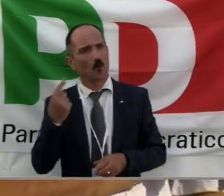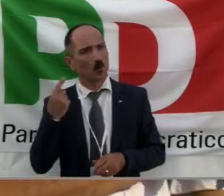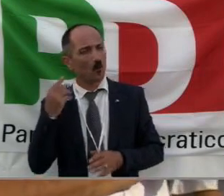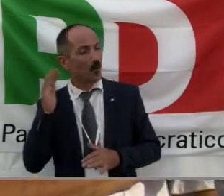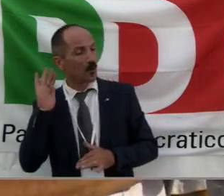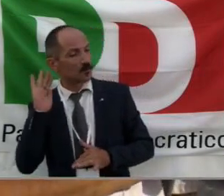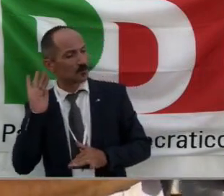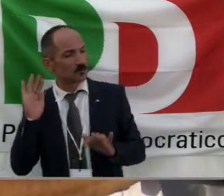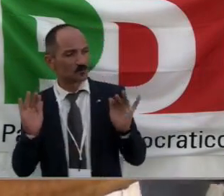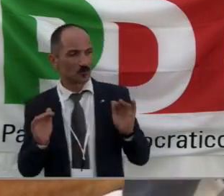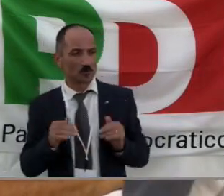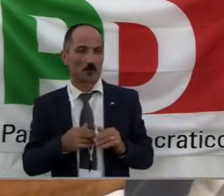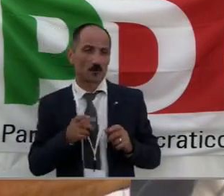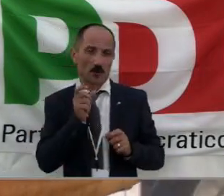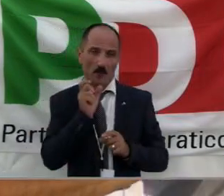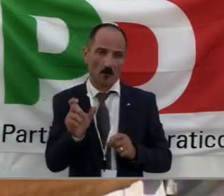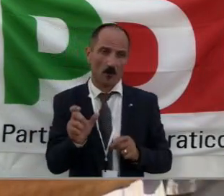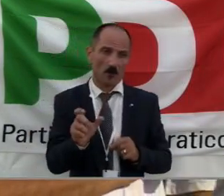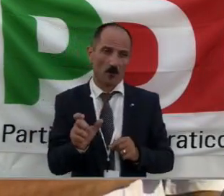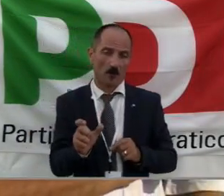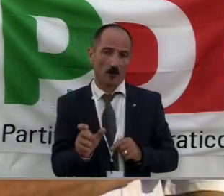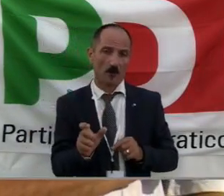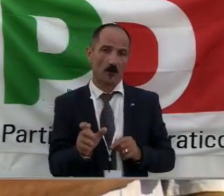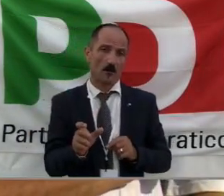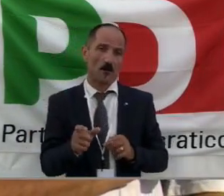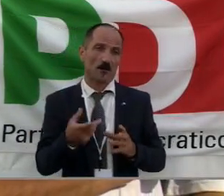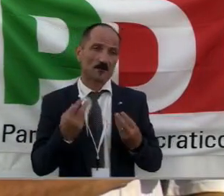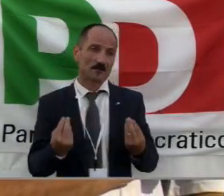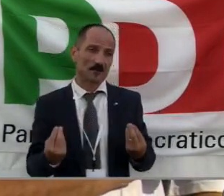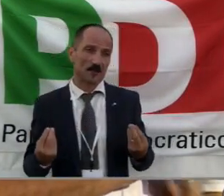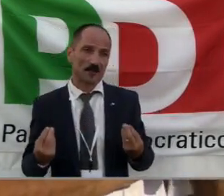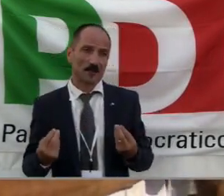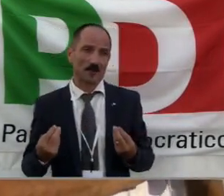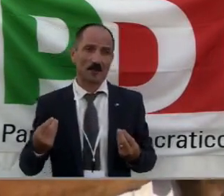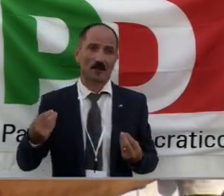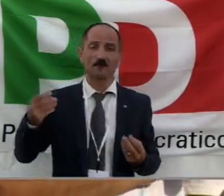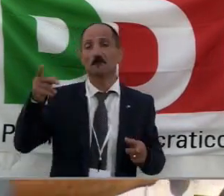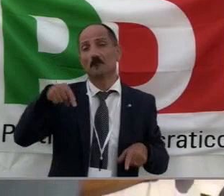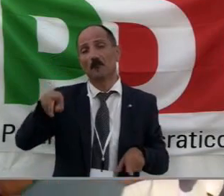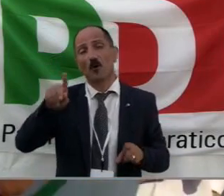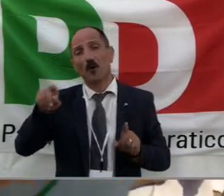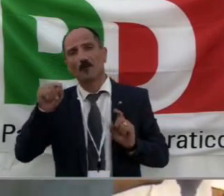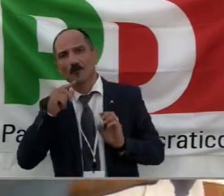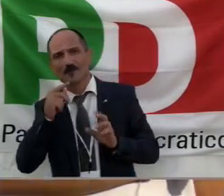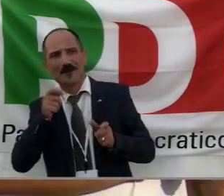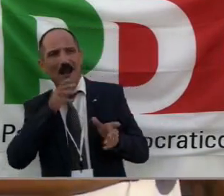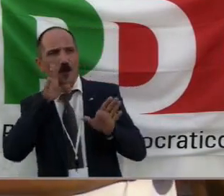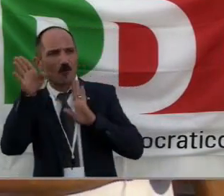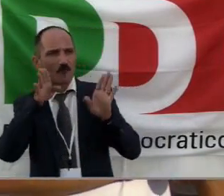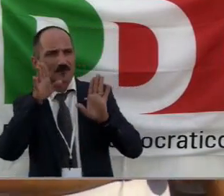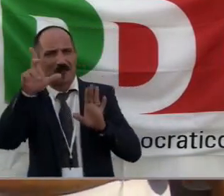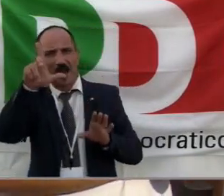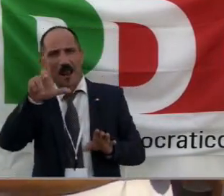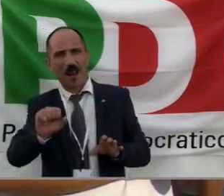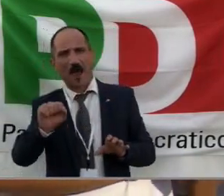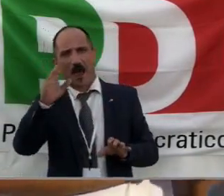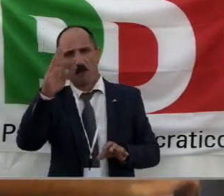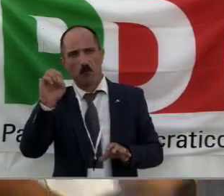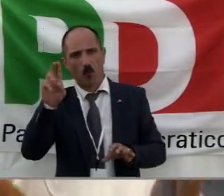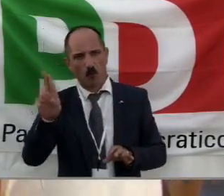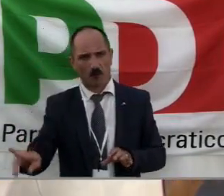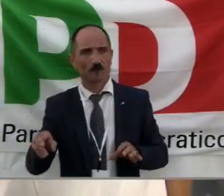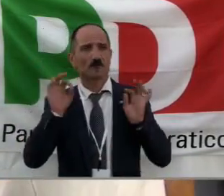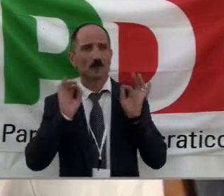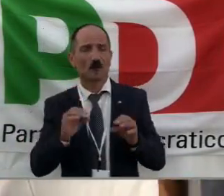le parole nette di Jeremy Corbyn qualche ora fa nella conferenza del Labour e penso